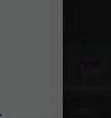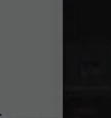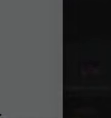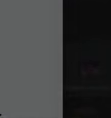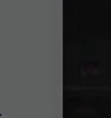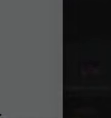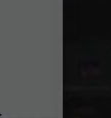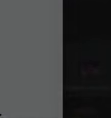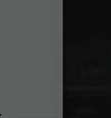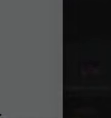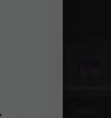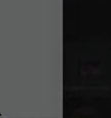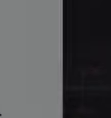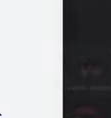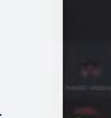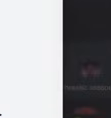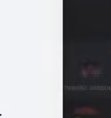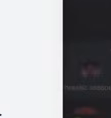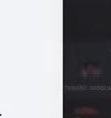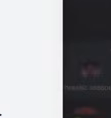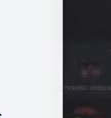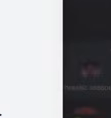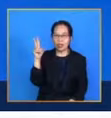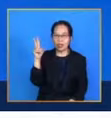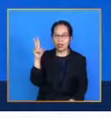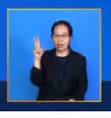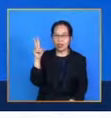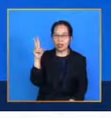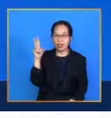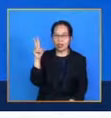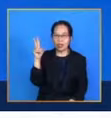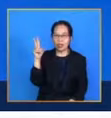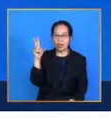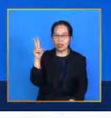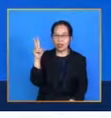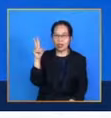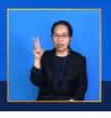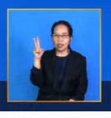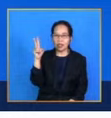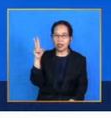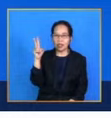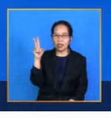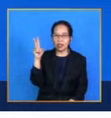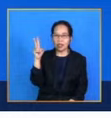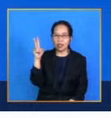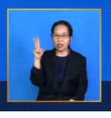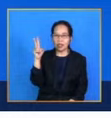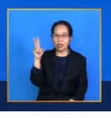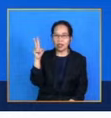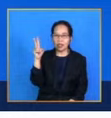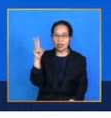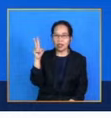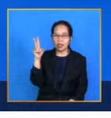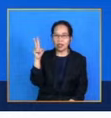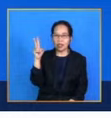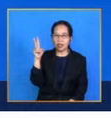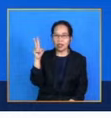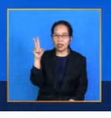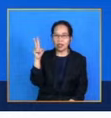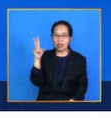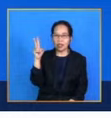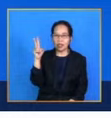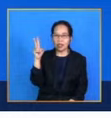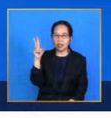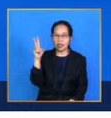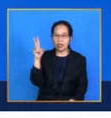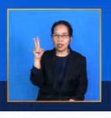walang hanggan. Na makikita mo kung ikaw ay natutong umibig, kapatid na